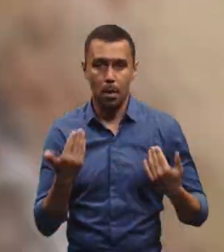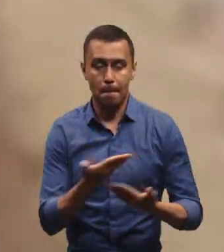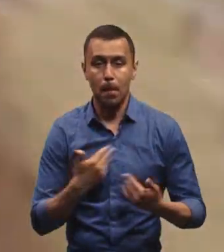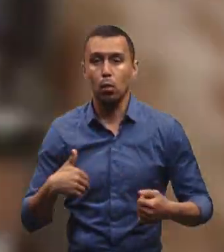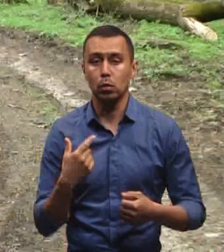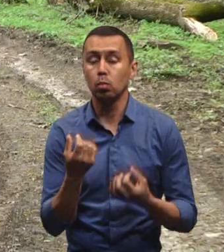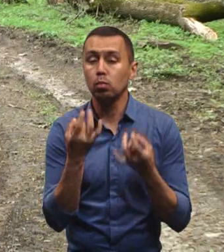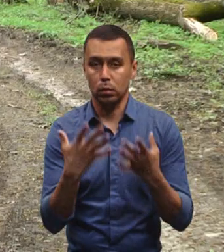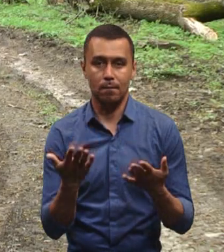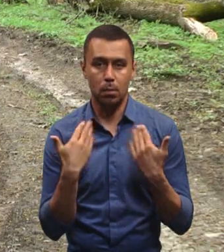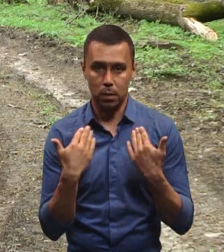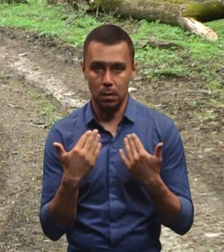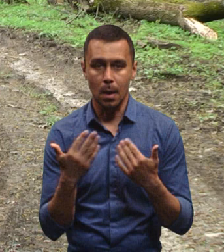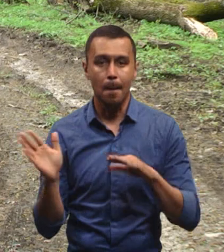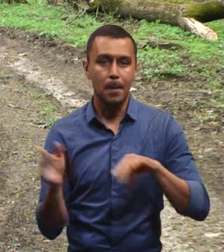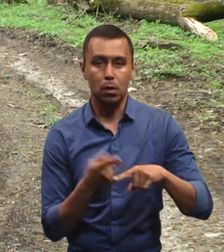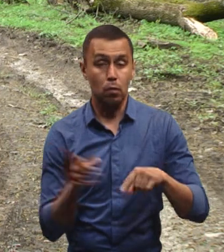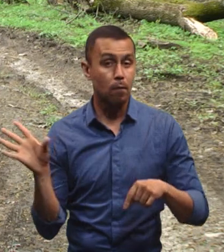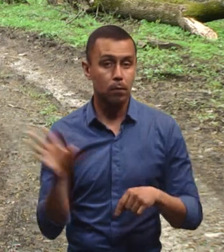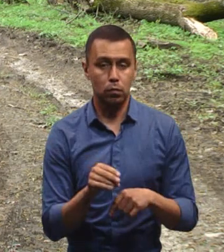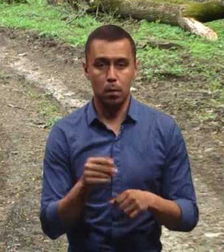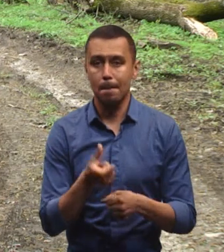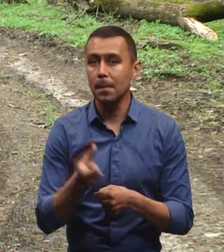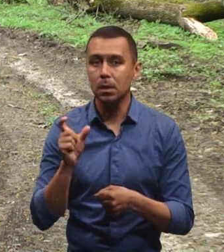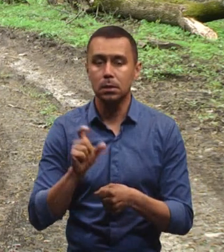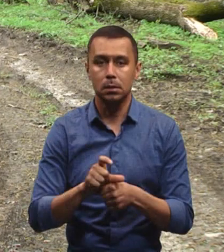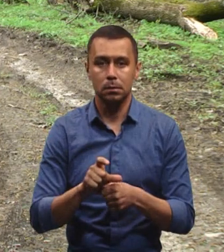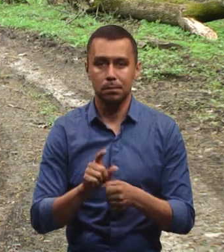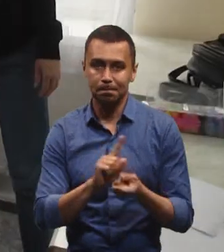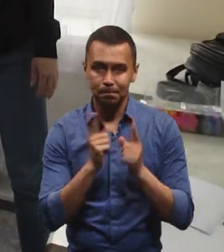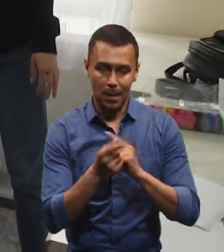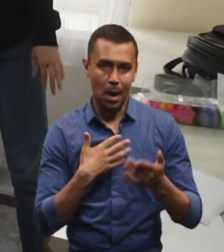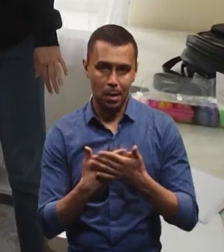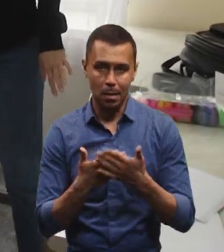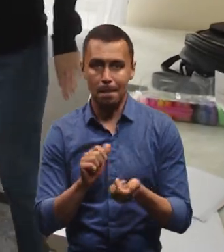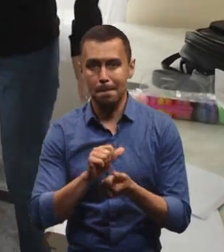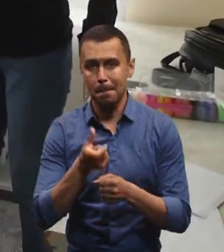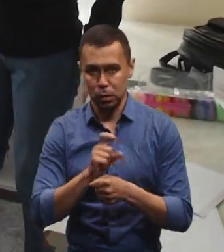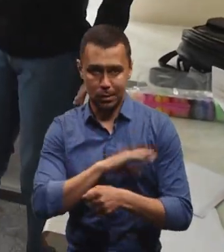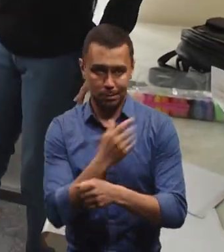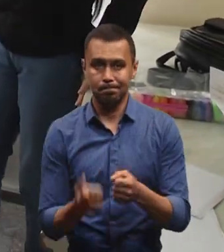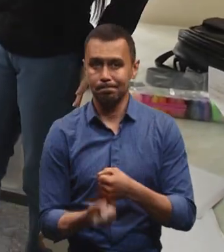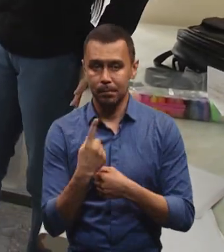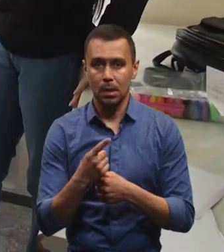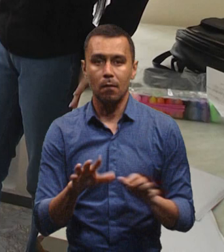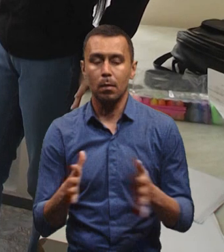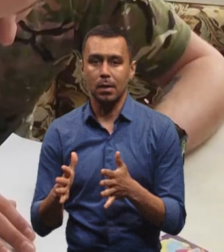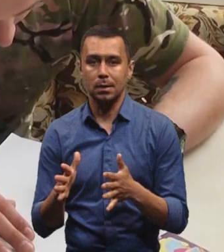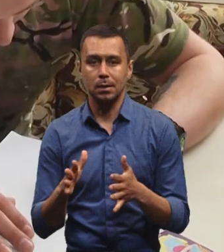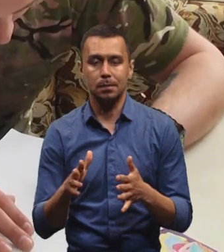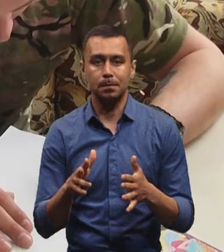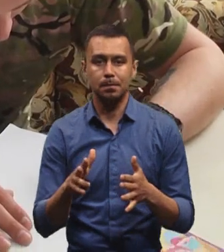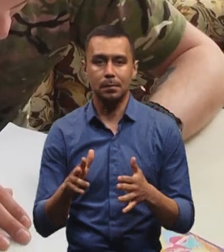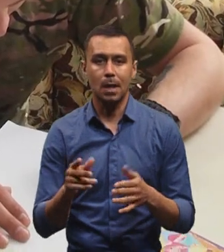хотіли чисто відпочити. Після цього всього, то більш стаєш активніше, більше сил появляється. У нас відбувається сеанс арт-терапії,